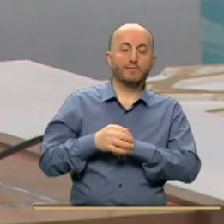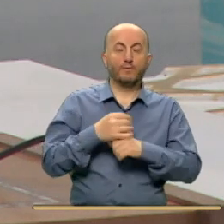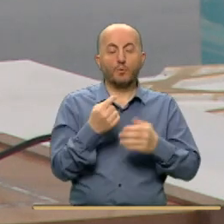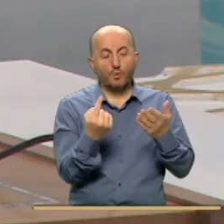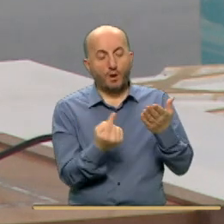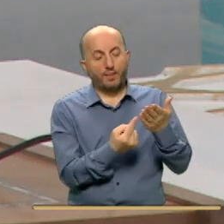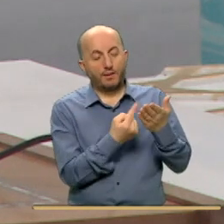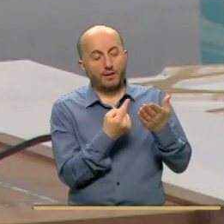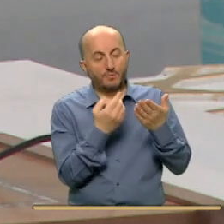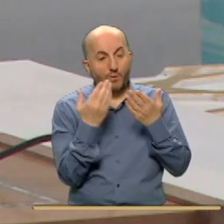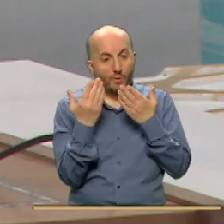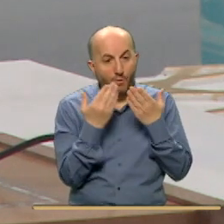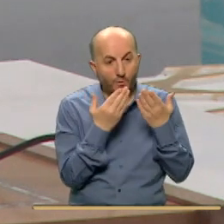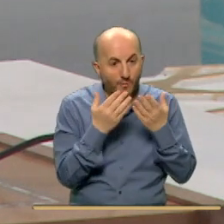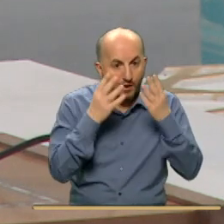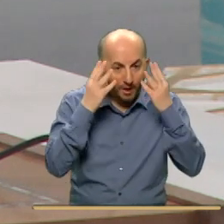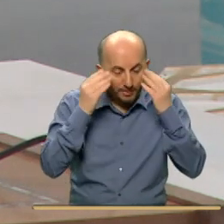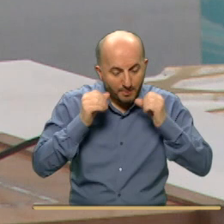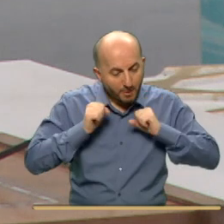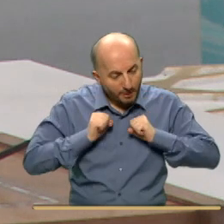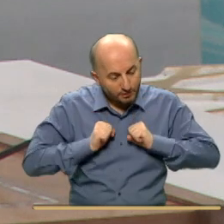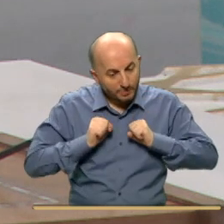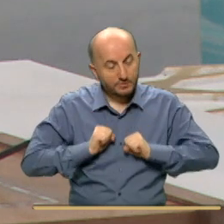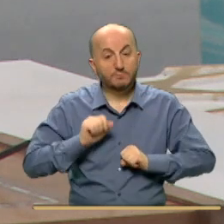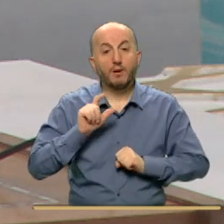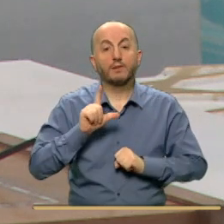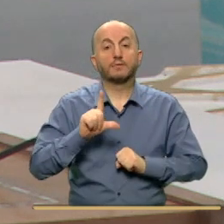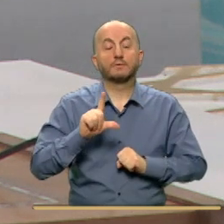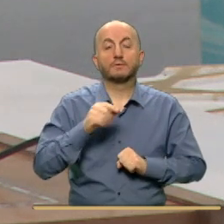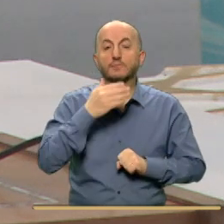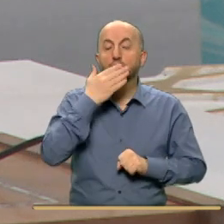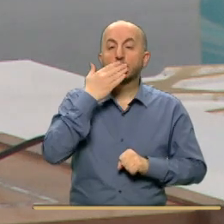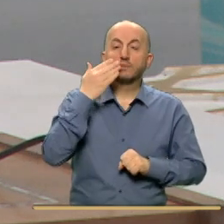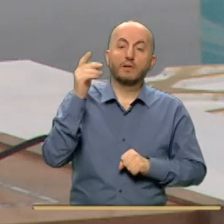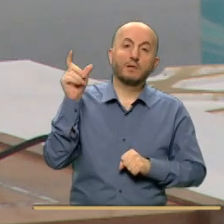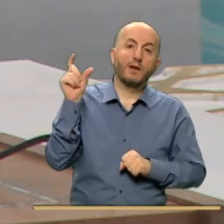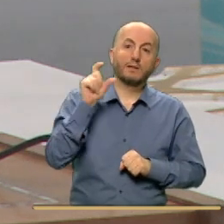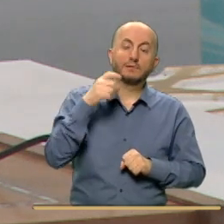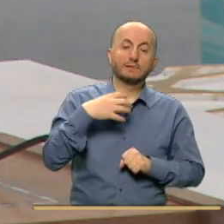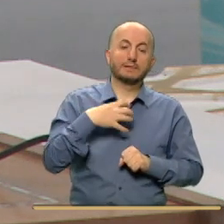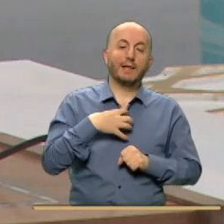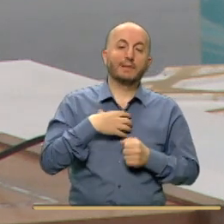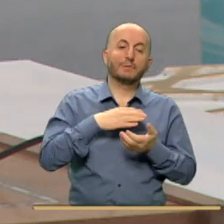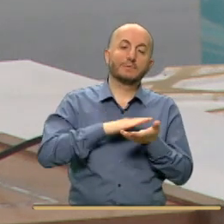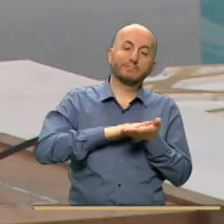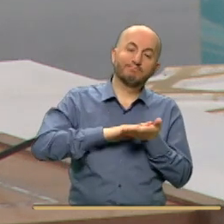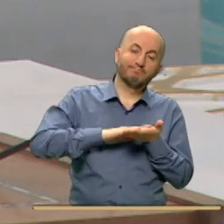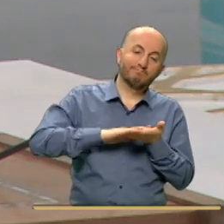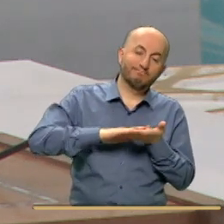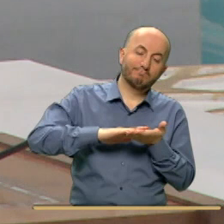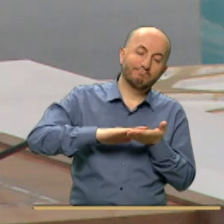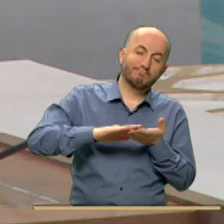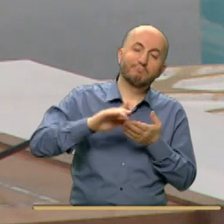Kur'an-ı Kerim'i okumalı ve anlamaya çalışmalıyız. Ramazan'ı kendimizi yenilemek,